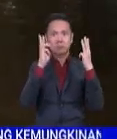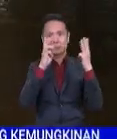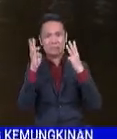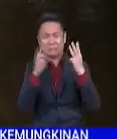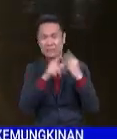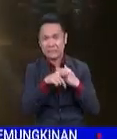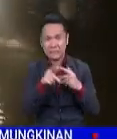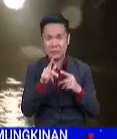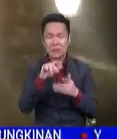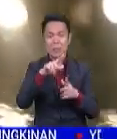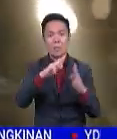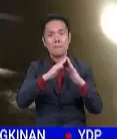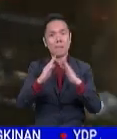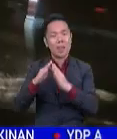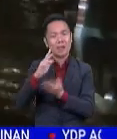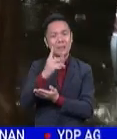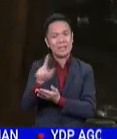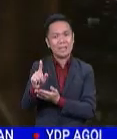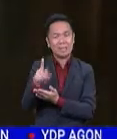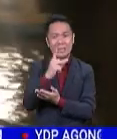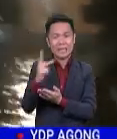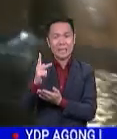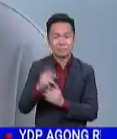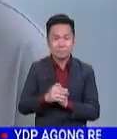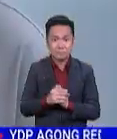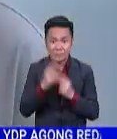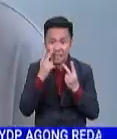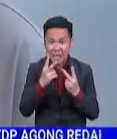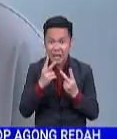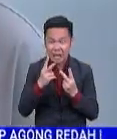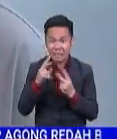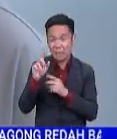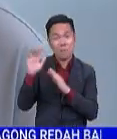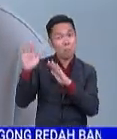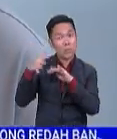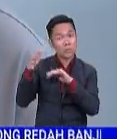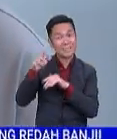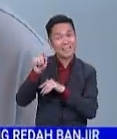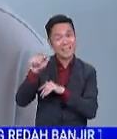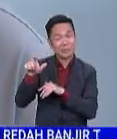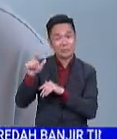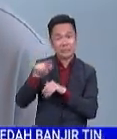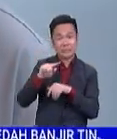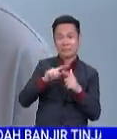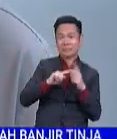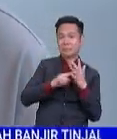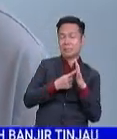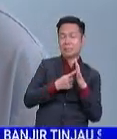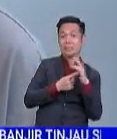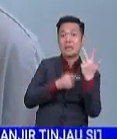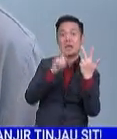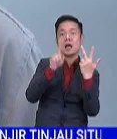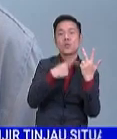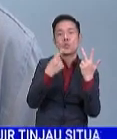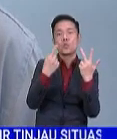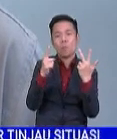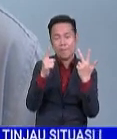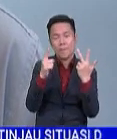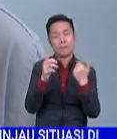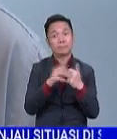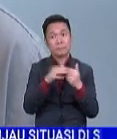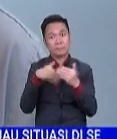warga bandara ya kita sekarang ini berada dalam musim muson timur laut yang bermula pada tinggal November dan dijangkau